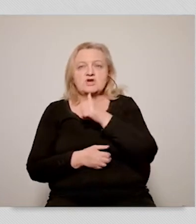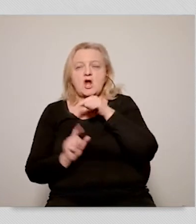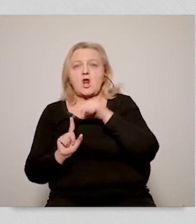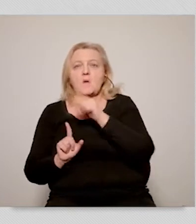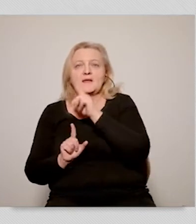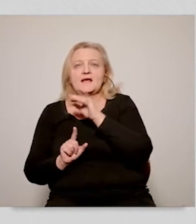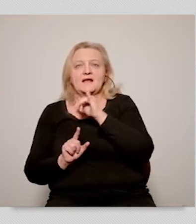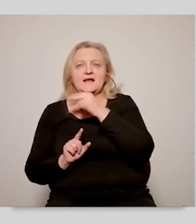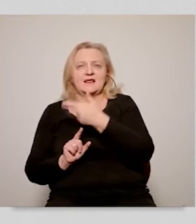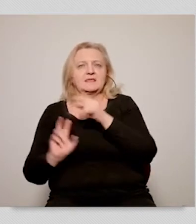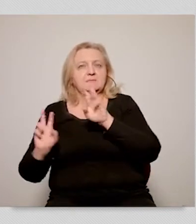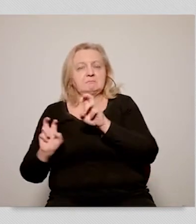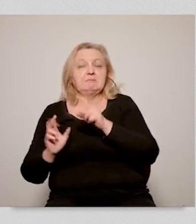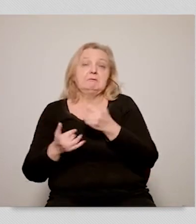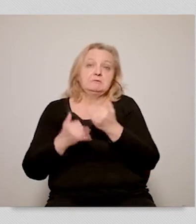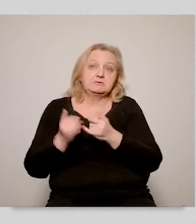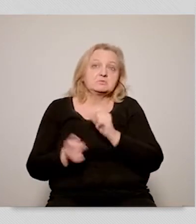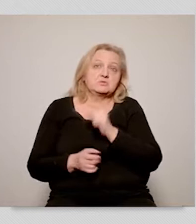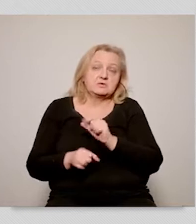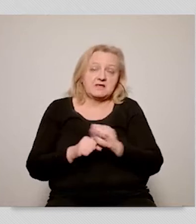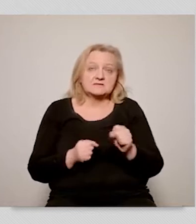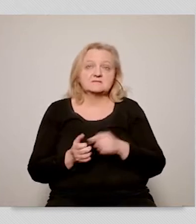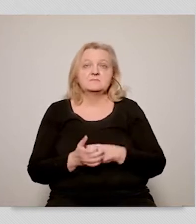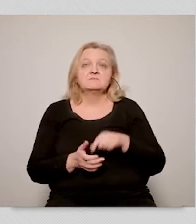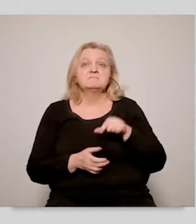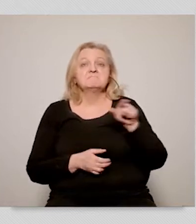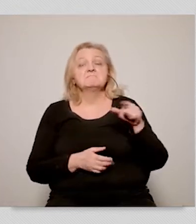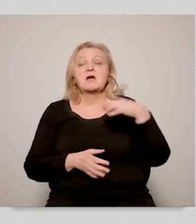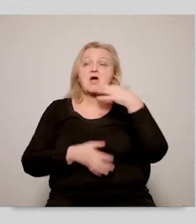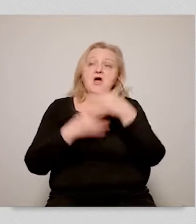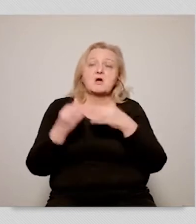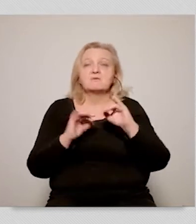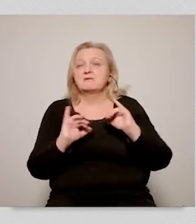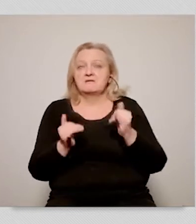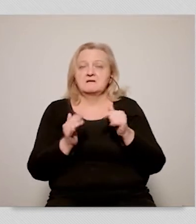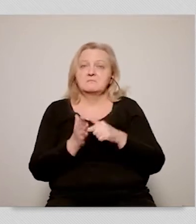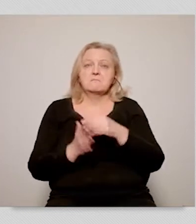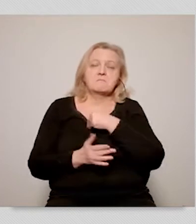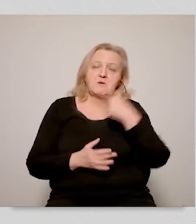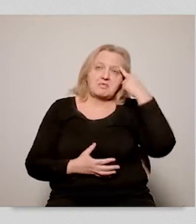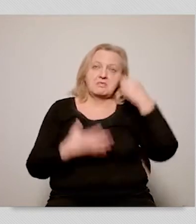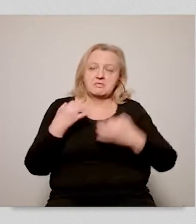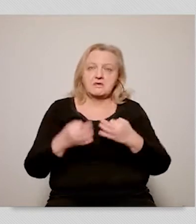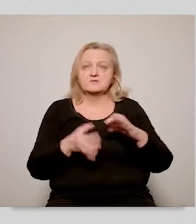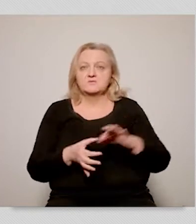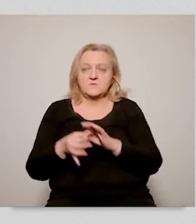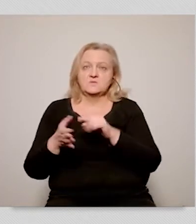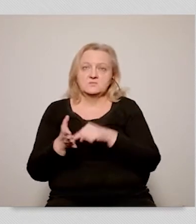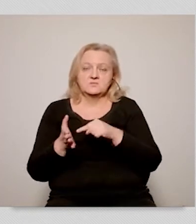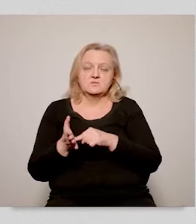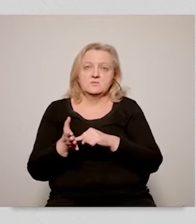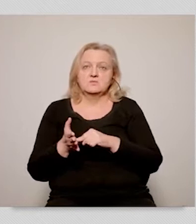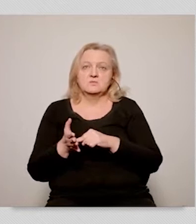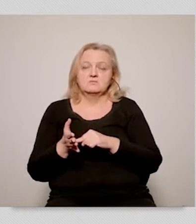takowy jest. I jak byś zarysował mapę tych polskich dylematów związanych z tym